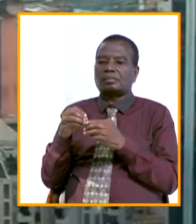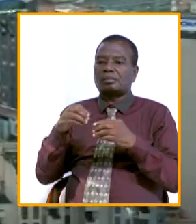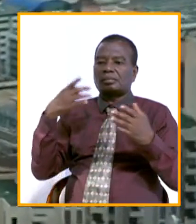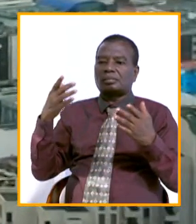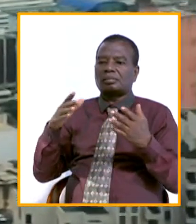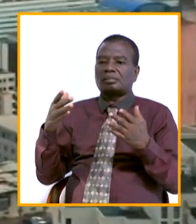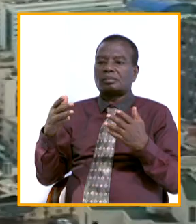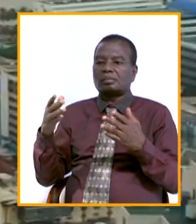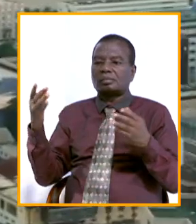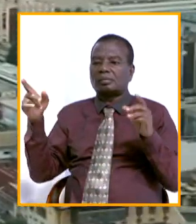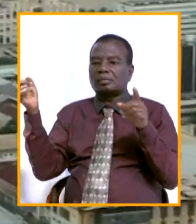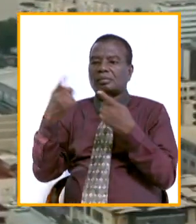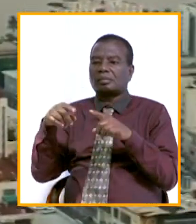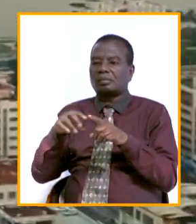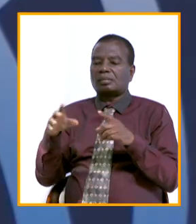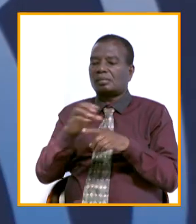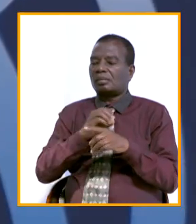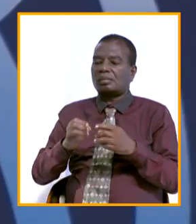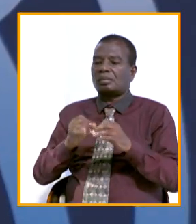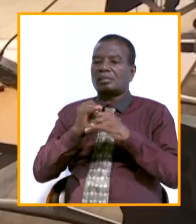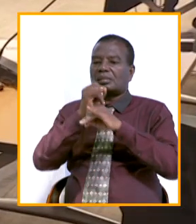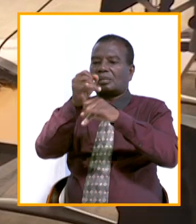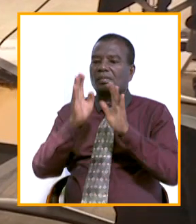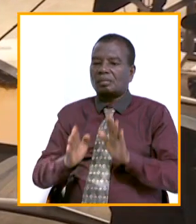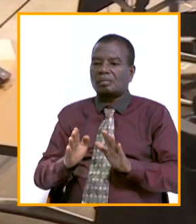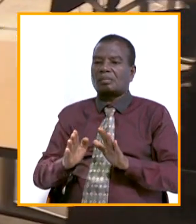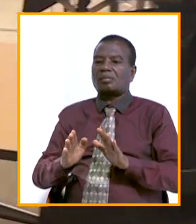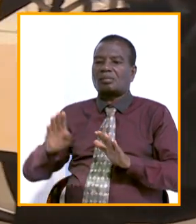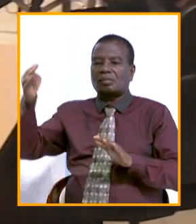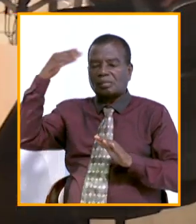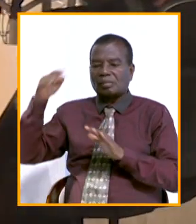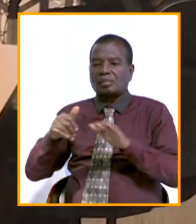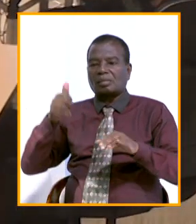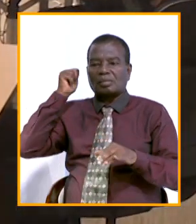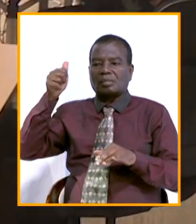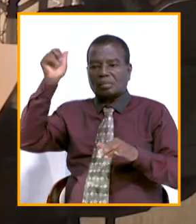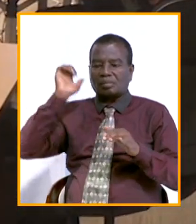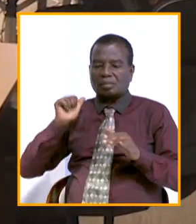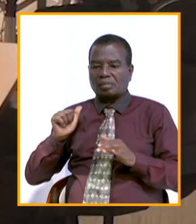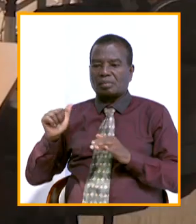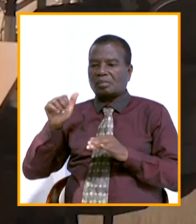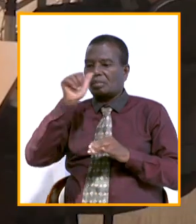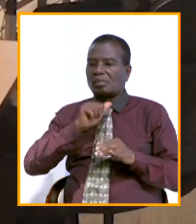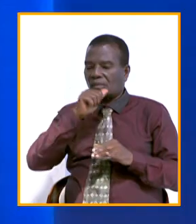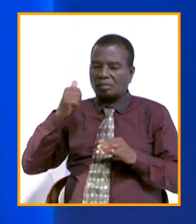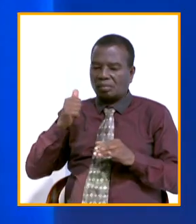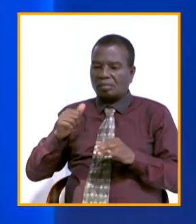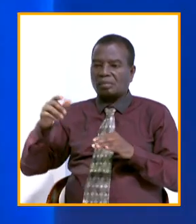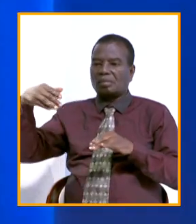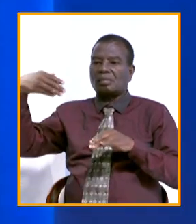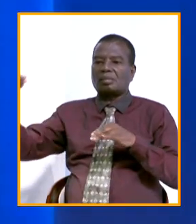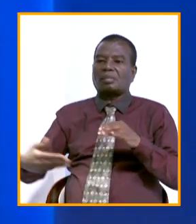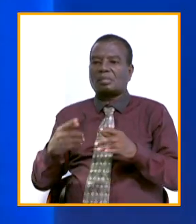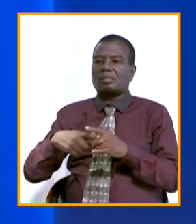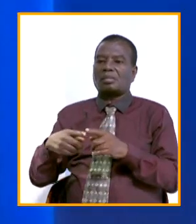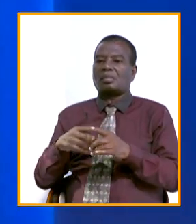pays en paix est surtout le terreau fertile des investisseurs, Patrick Hachi se fait ambassadeur du secteur privé. Invité à exposer devant le